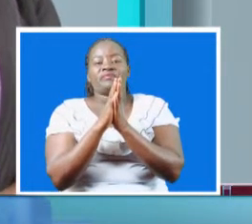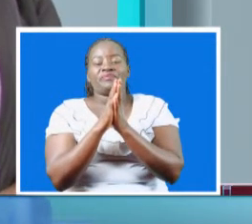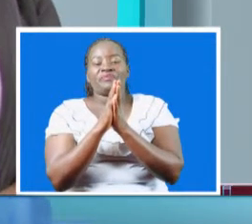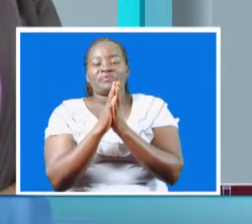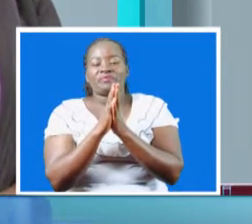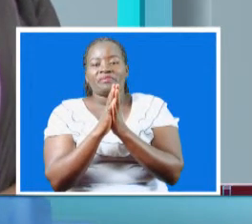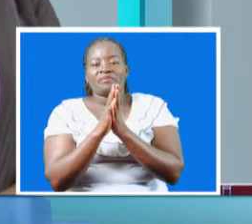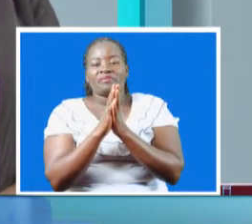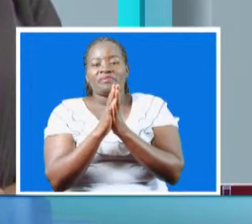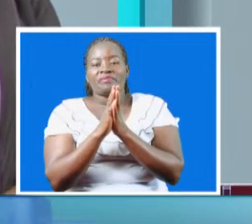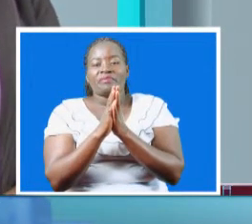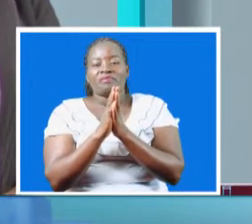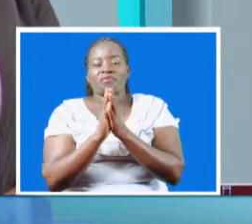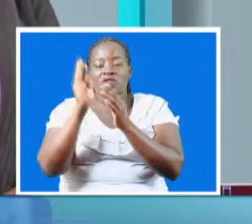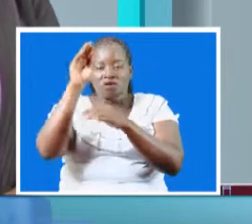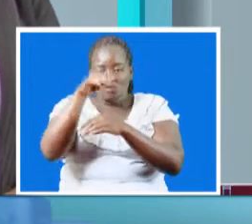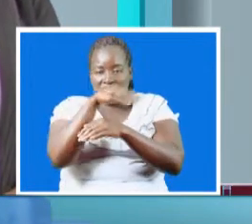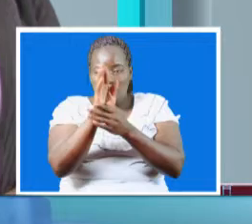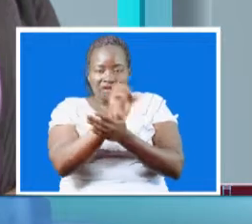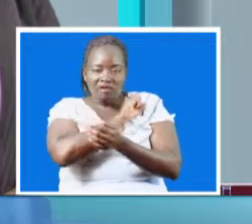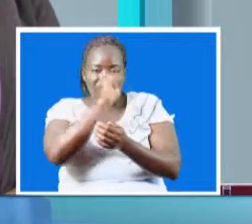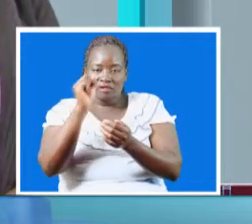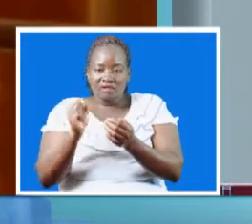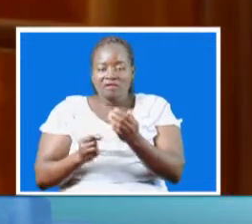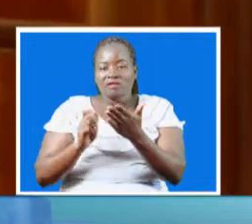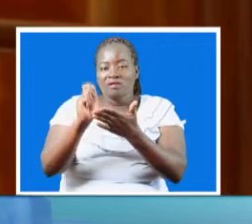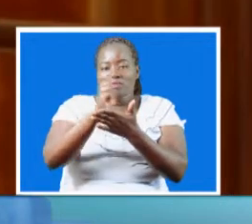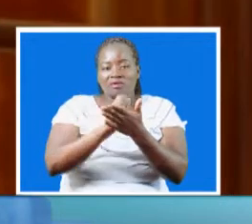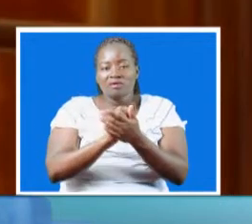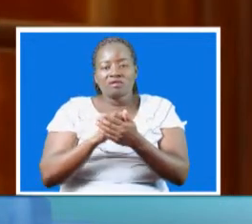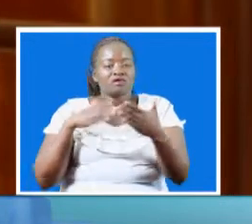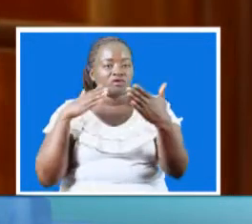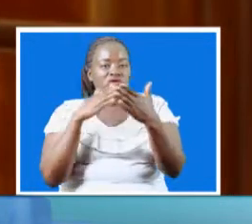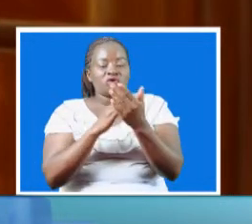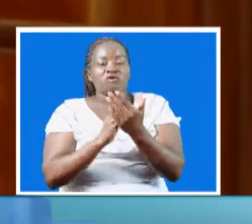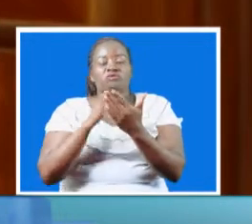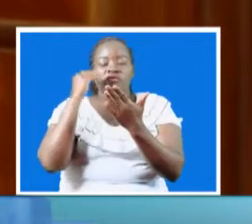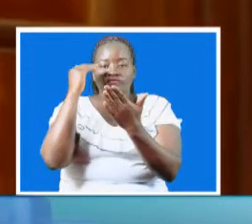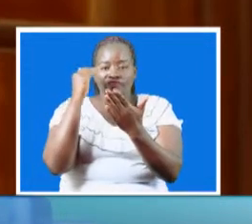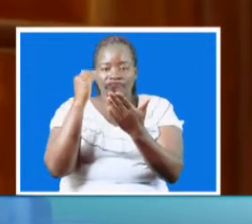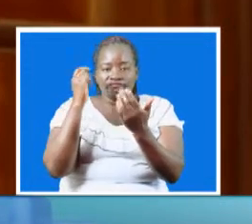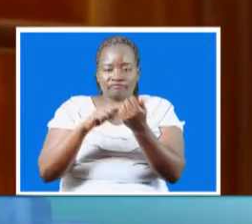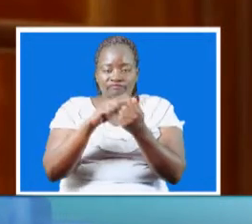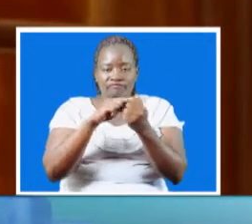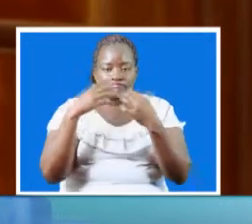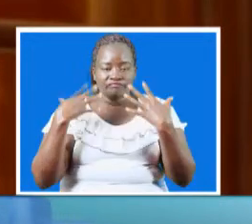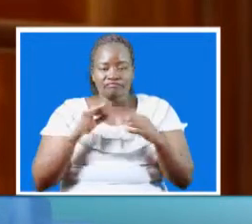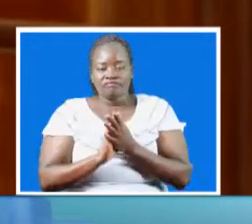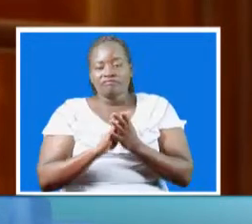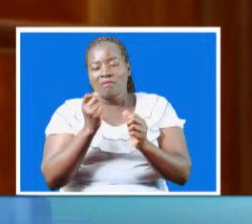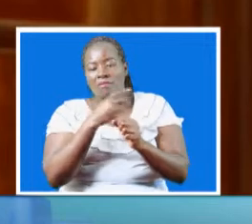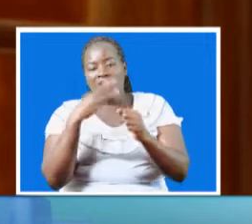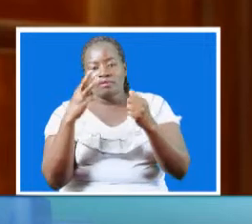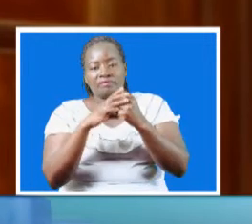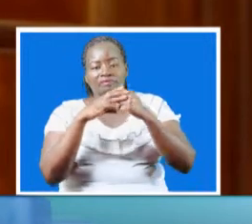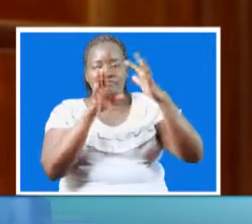ma Mohoro mamwe mama ria tukuharirie ni ati bunge ya senate kwendekithia gutirio kwa mihango ya utani wa mwingi mweri